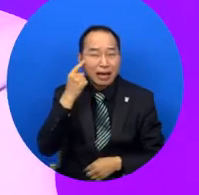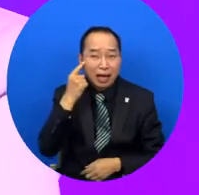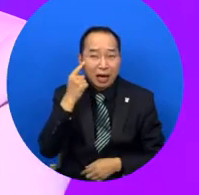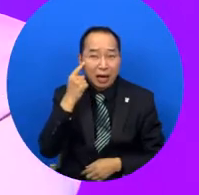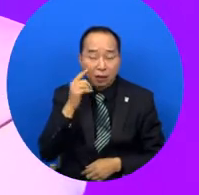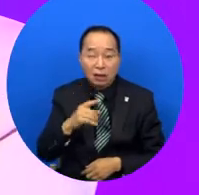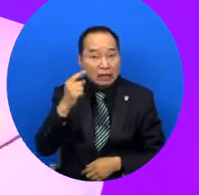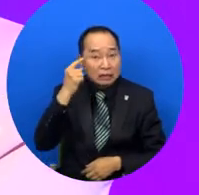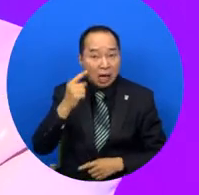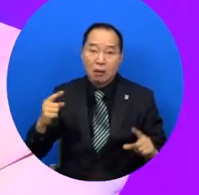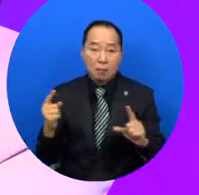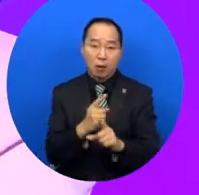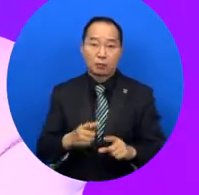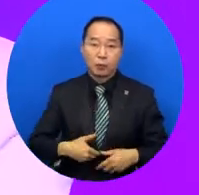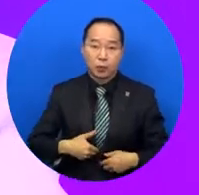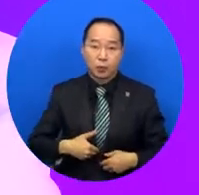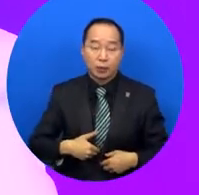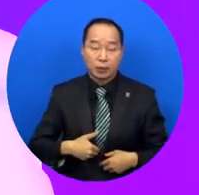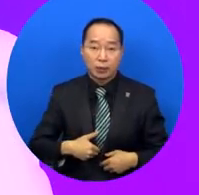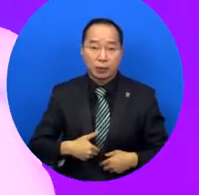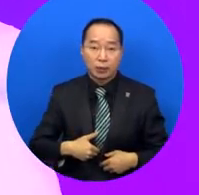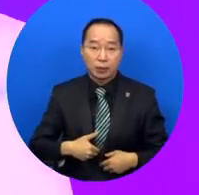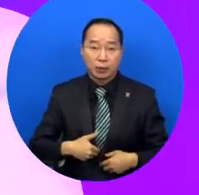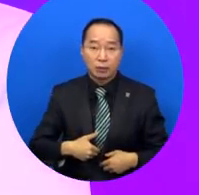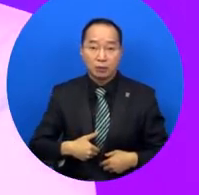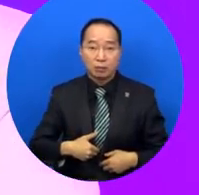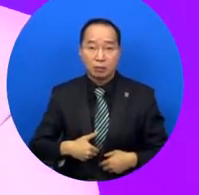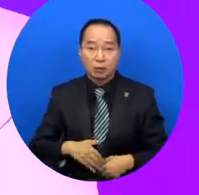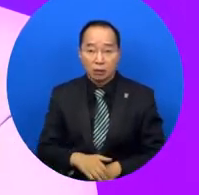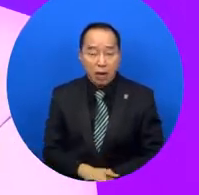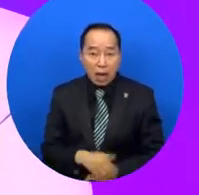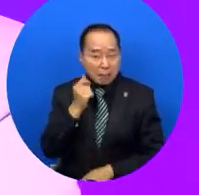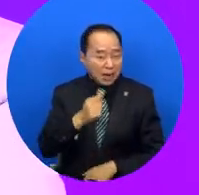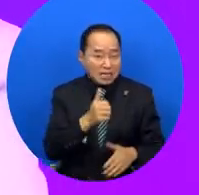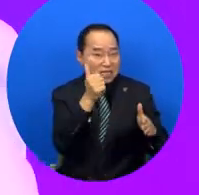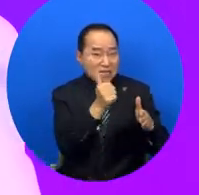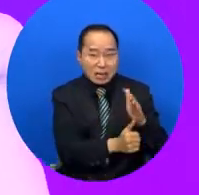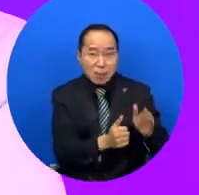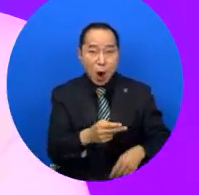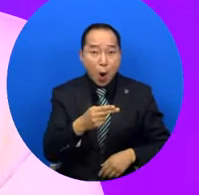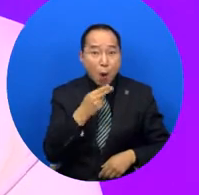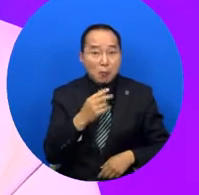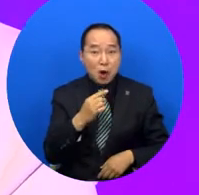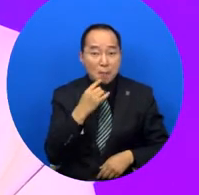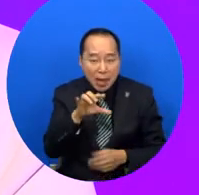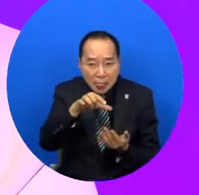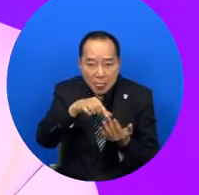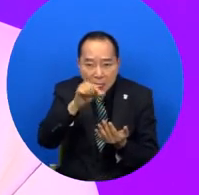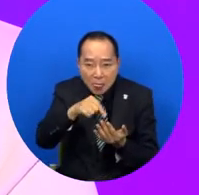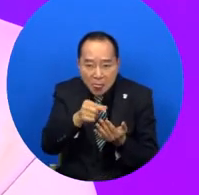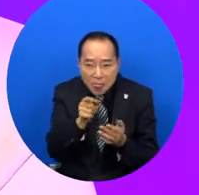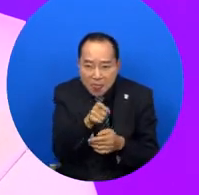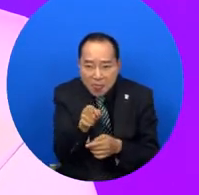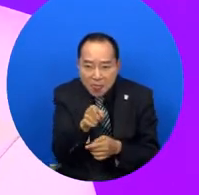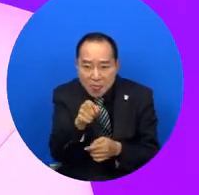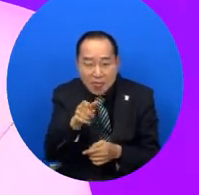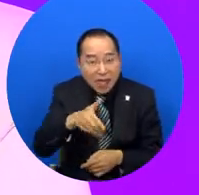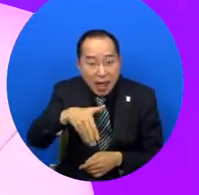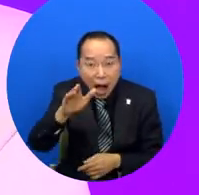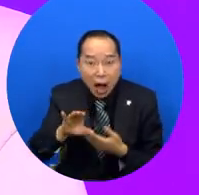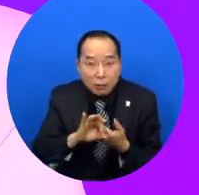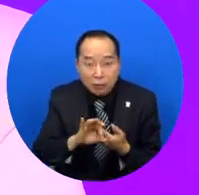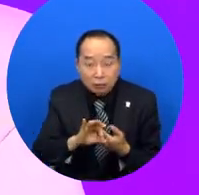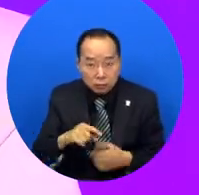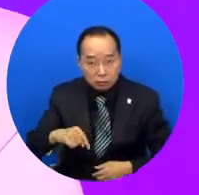근데 사실 그 생각이 완전히 뒤집어져야 되는 게 실패를 하지 않는 길만 간다면